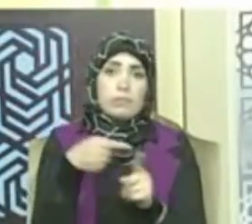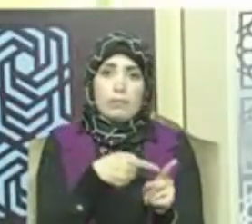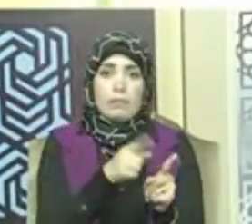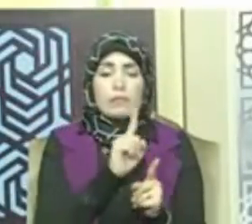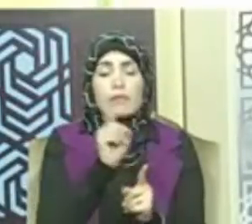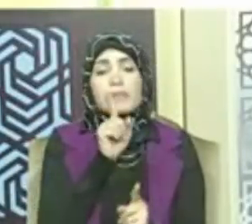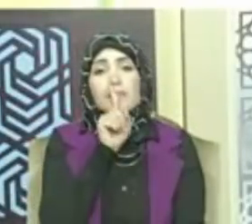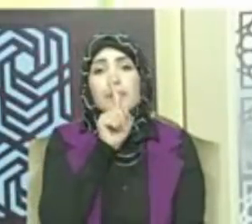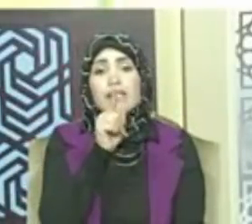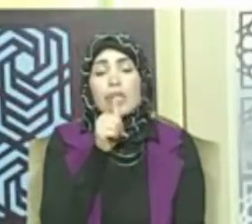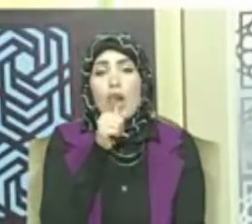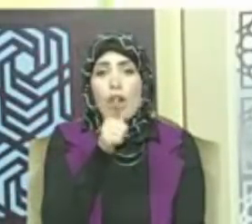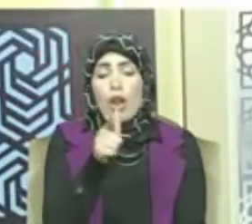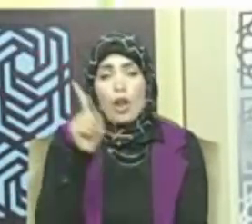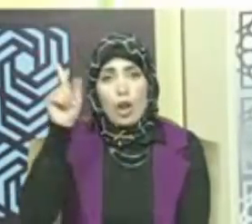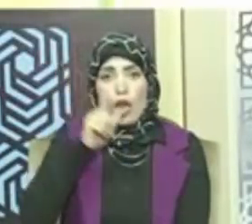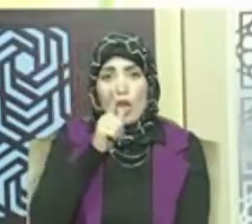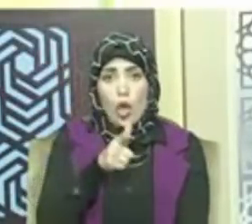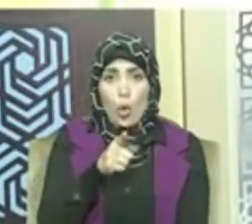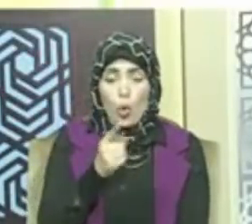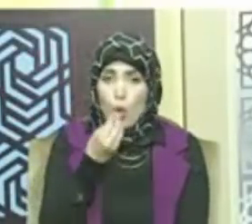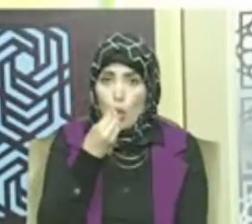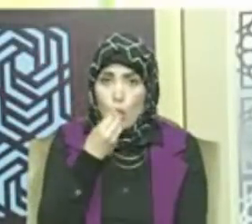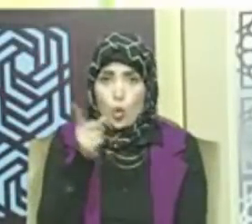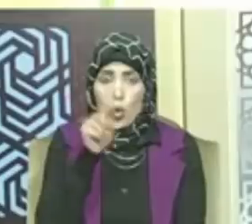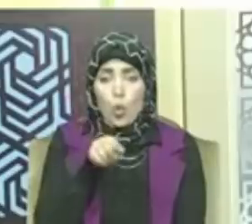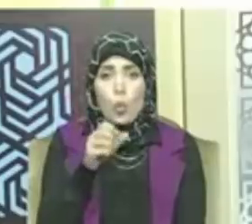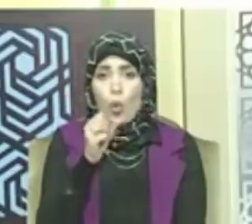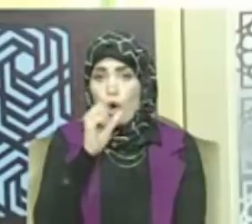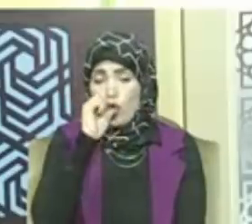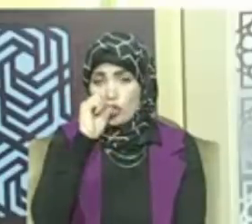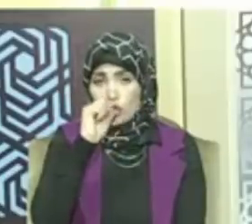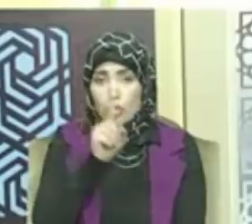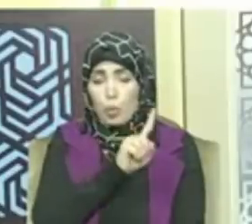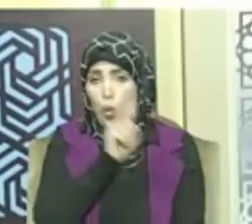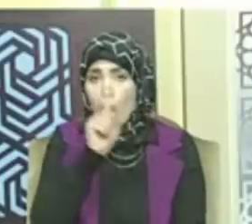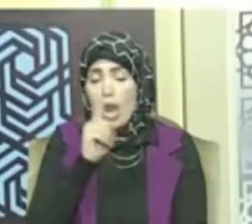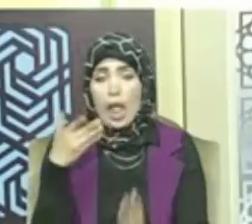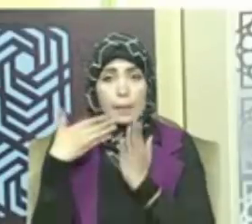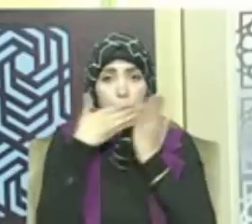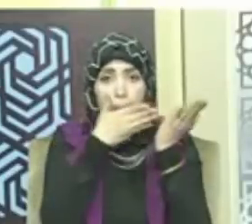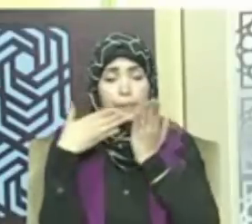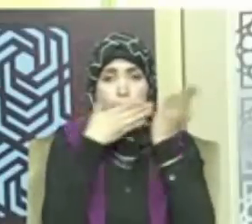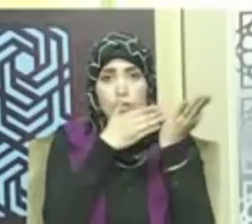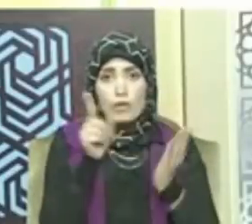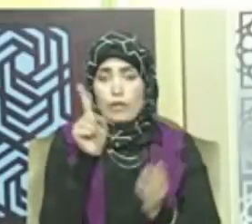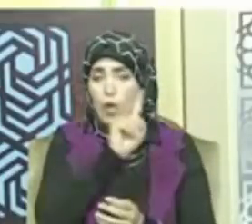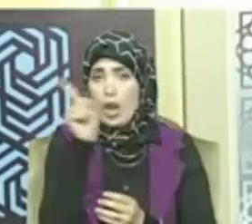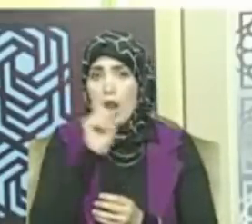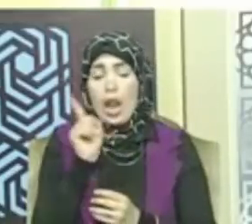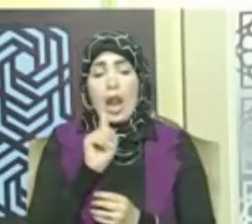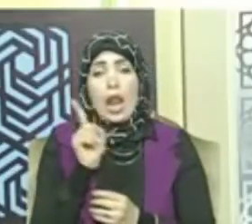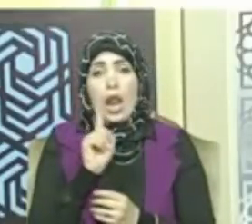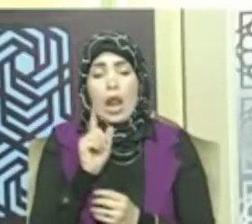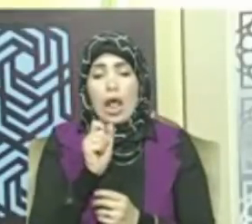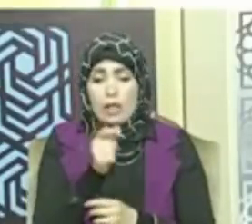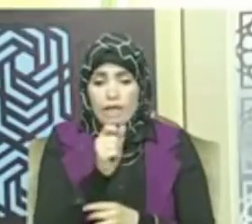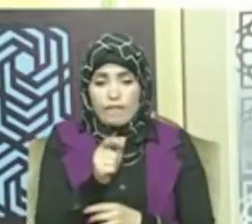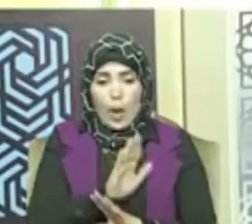ولا تسرفوا، ويقول سبحانه: ولا تبذر تبذيرا،